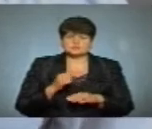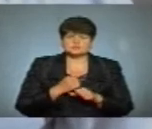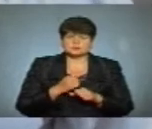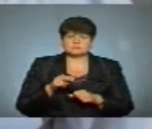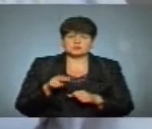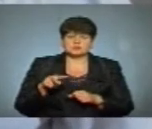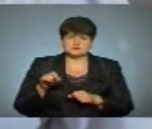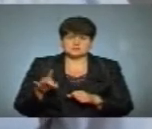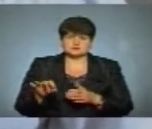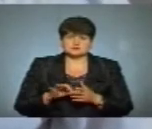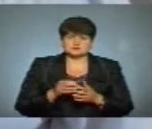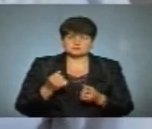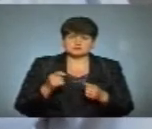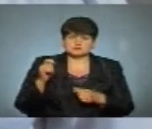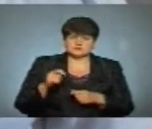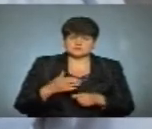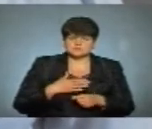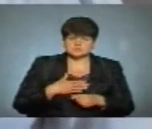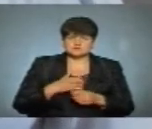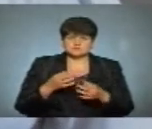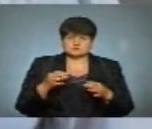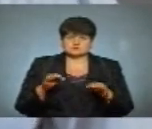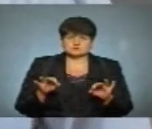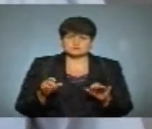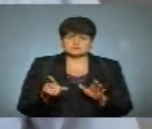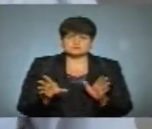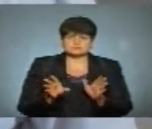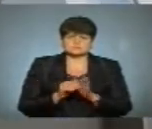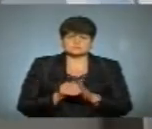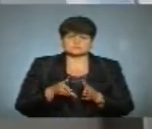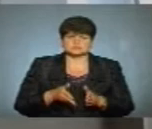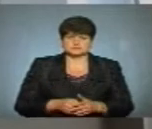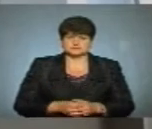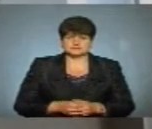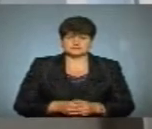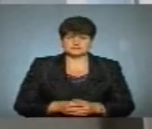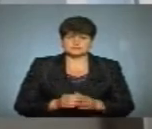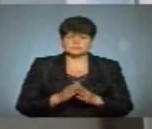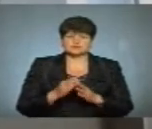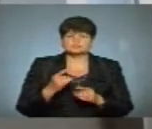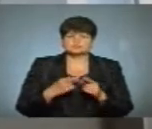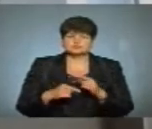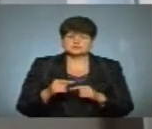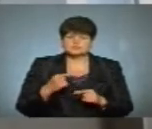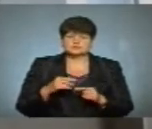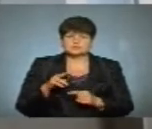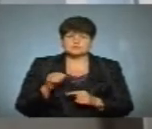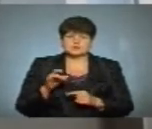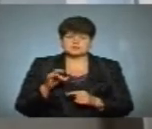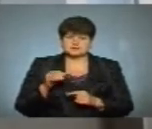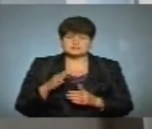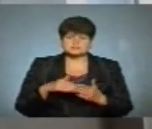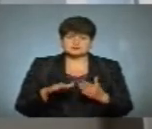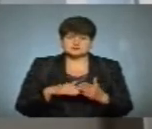нікуди не йшов, зразу в машину приїхав до нас, і так ми його пустили на ті партнерські пологи. Прошу повернути партнерські пологи в місто Тернопіль,